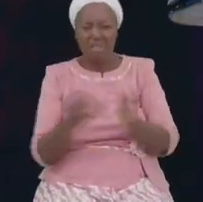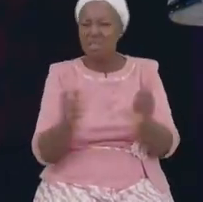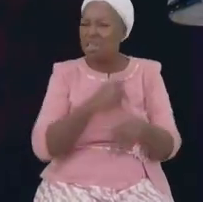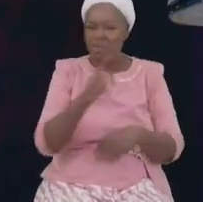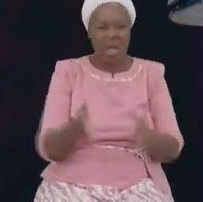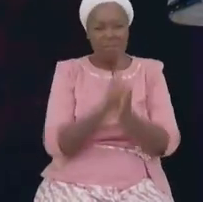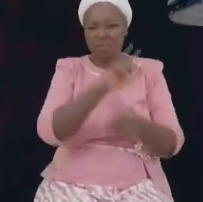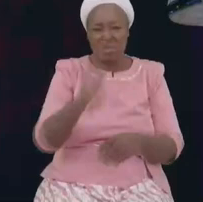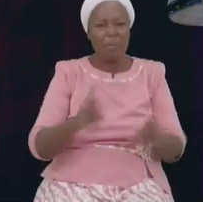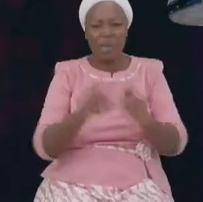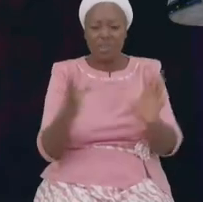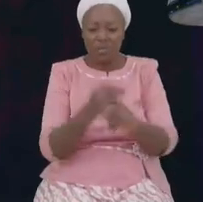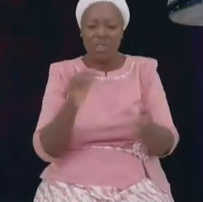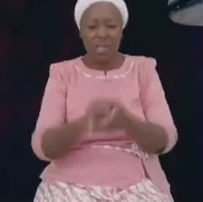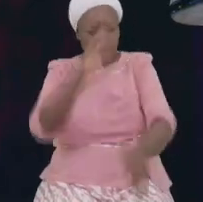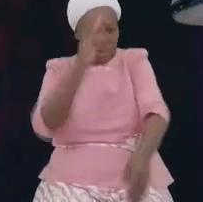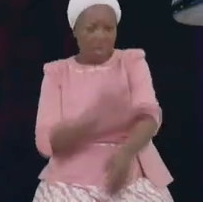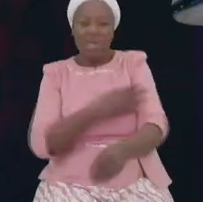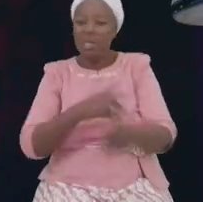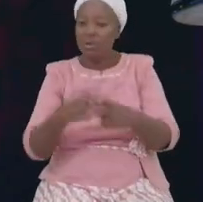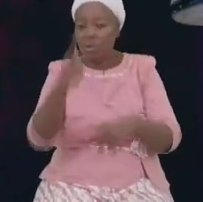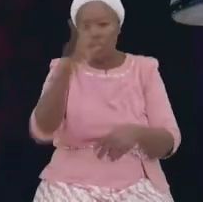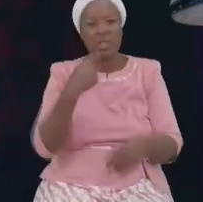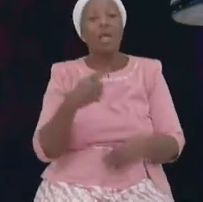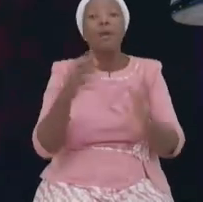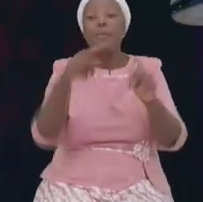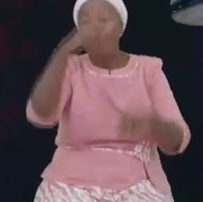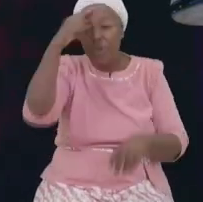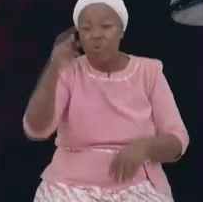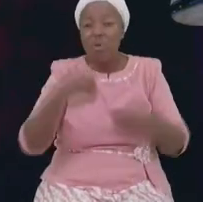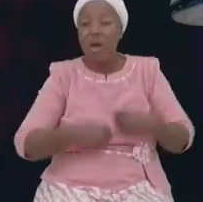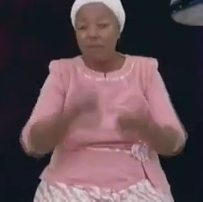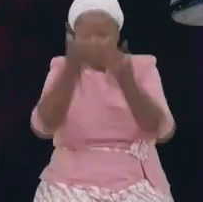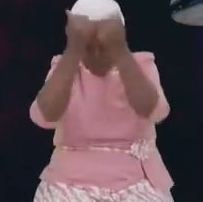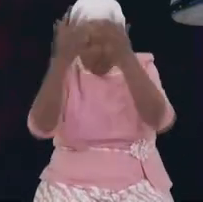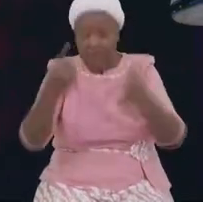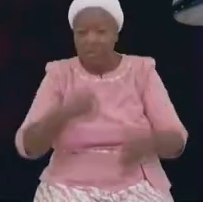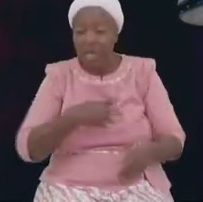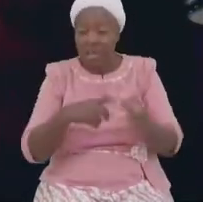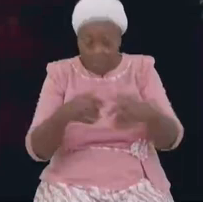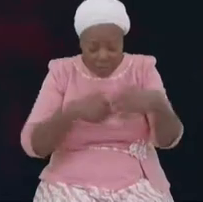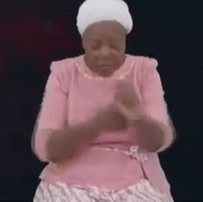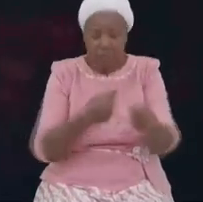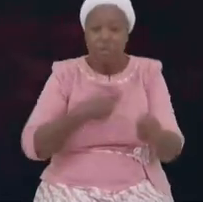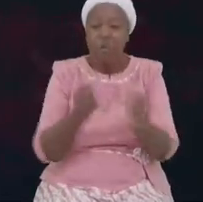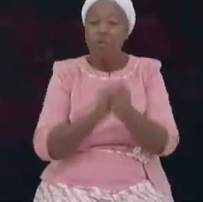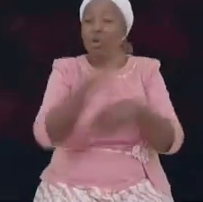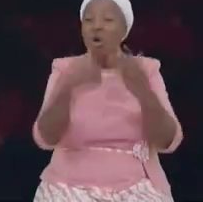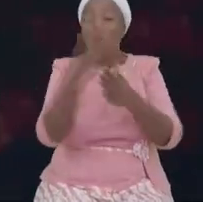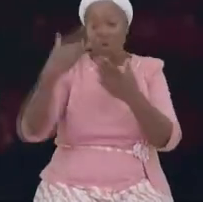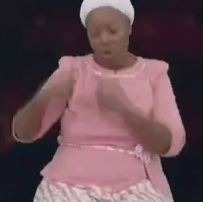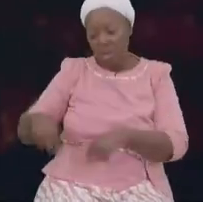pris ce fils et Dieu a dit, parce que tu as fait cela, tu m'as obéi, tu m'as suivi de tout ton cœur. Je